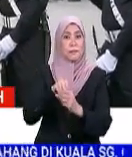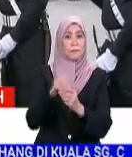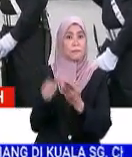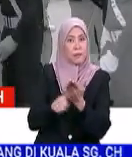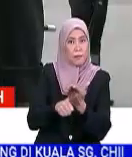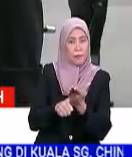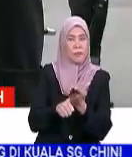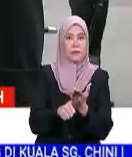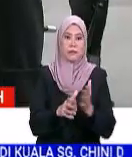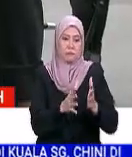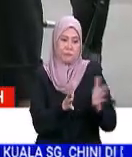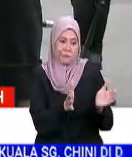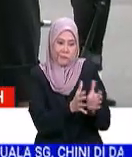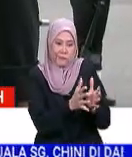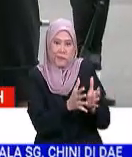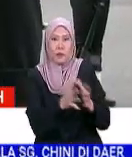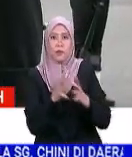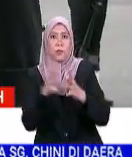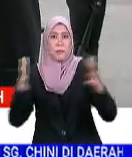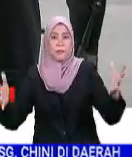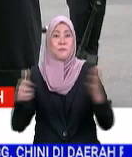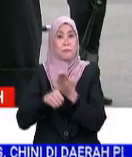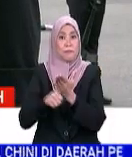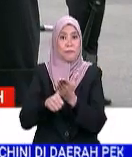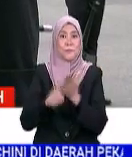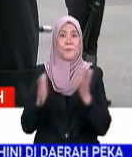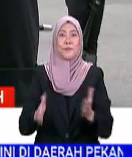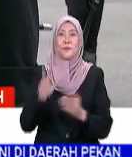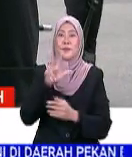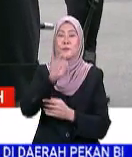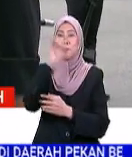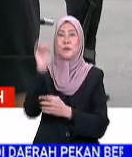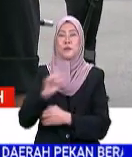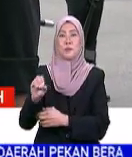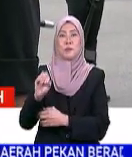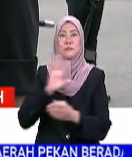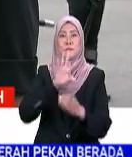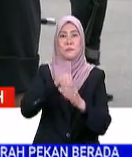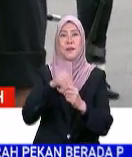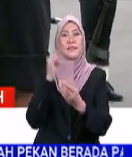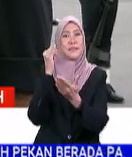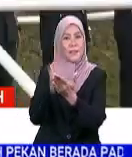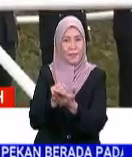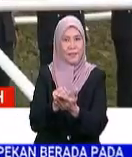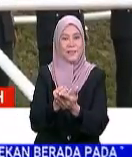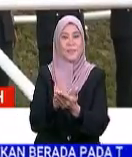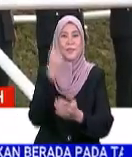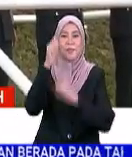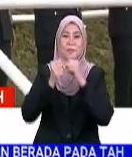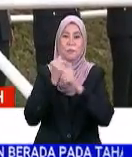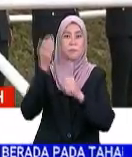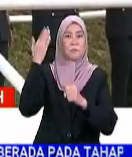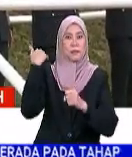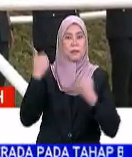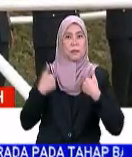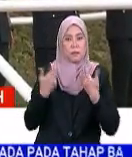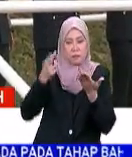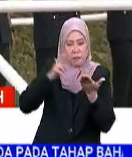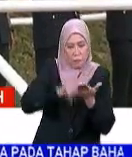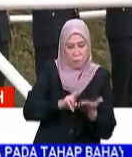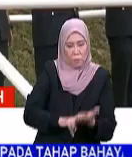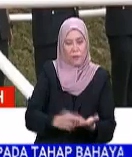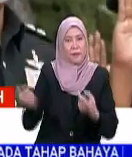sama ada kecil-kecilan maupun pengguna 700 individu yang terlibat C sedang yahdini itu sepanjang terlepas mempunyai